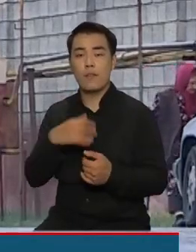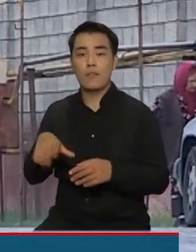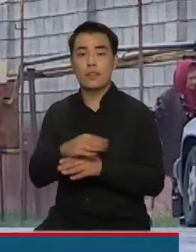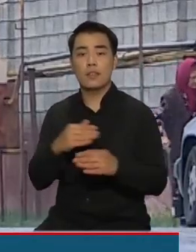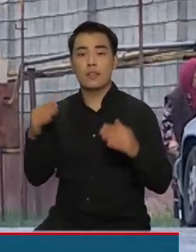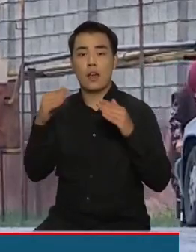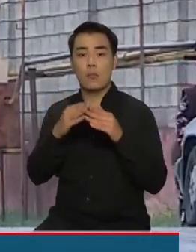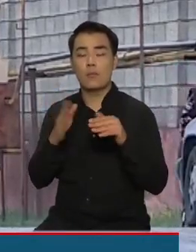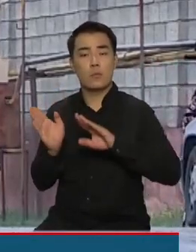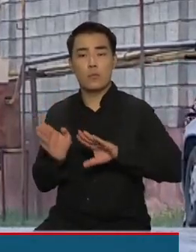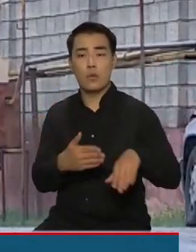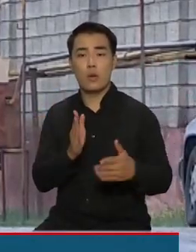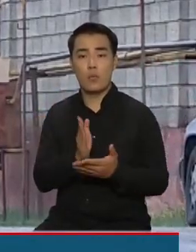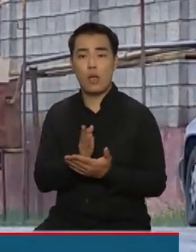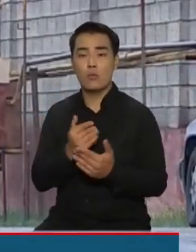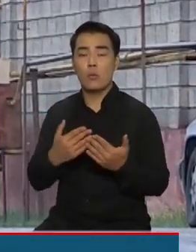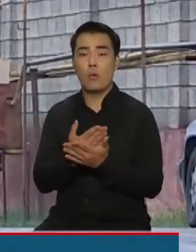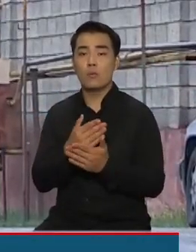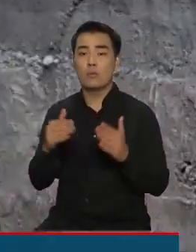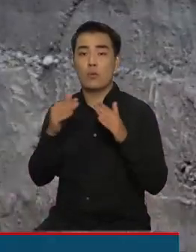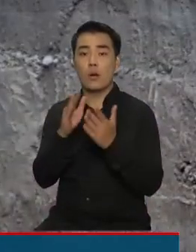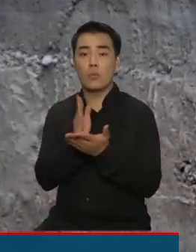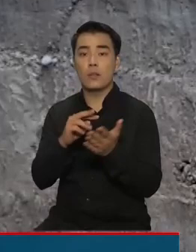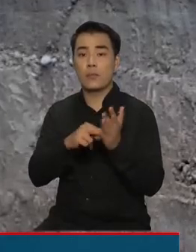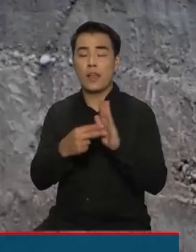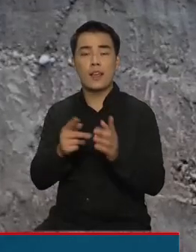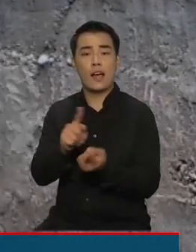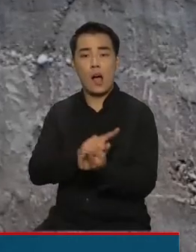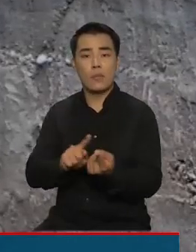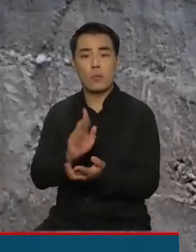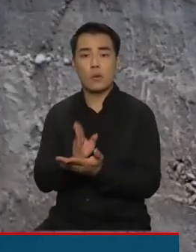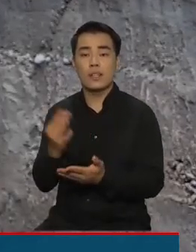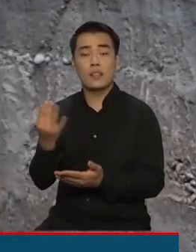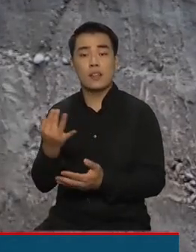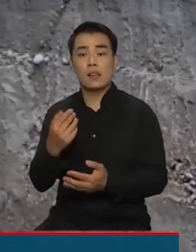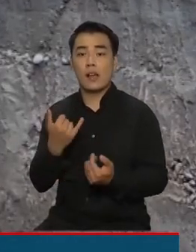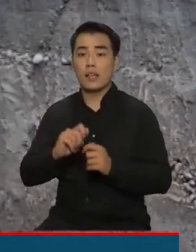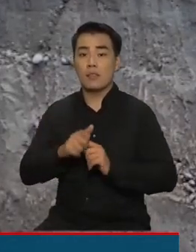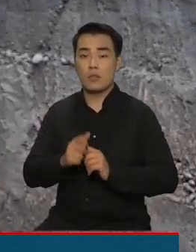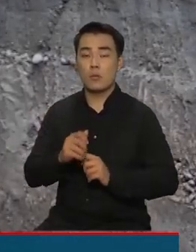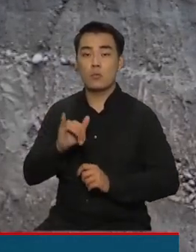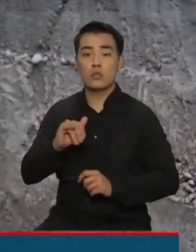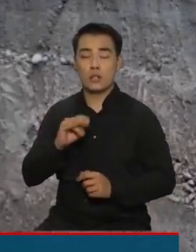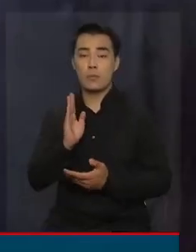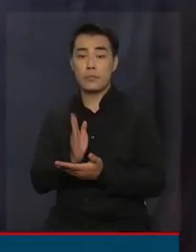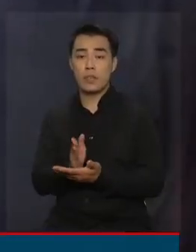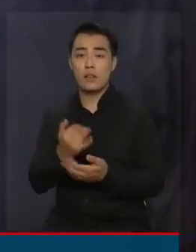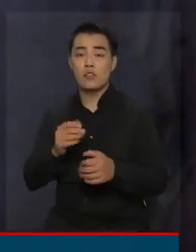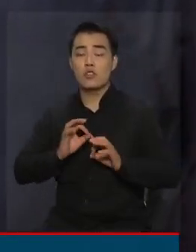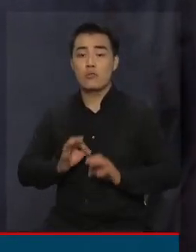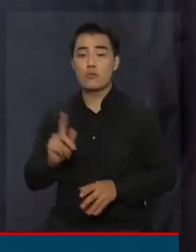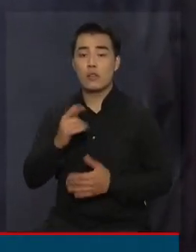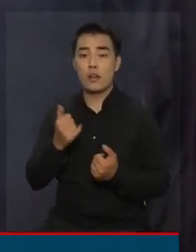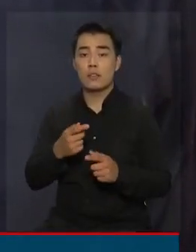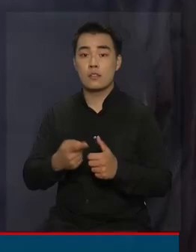дома пойдут под снос. Новое жилье построят по программе реновации. Заинтересованные инвесторы уже есть, по словам местных чиновников. На